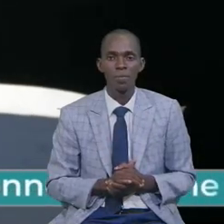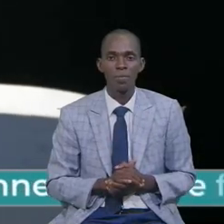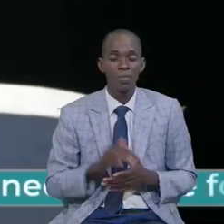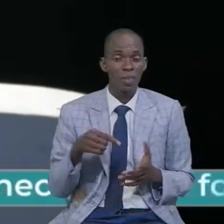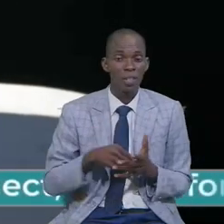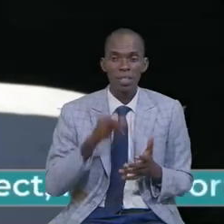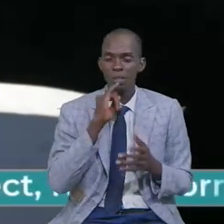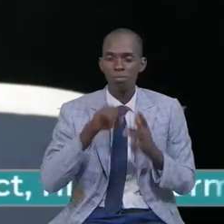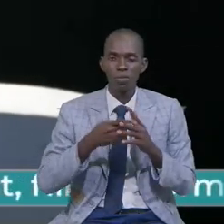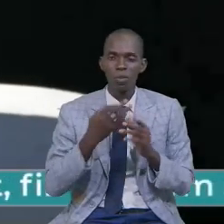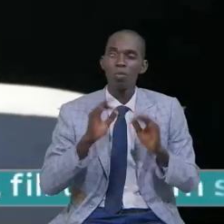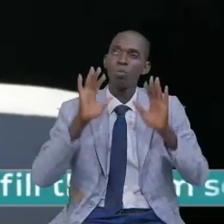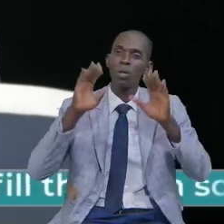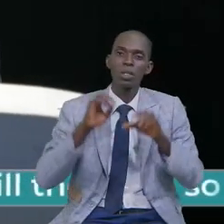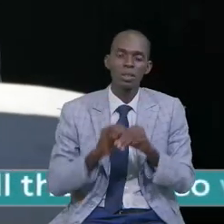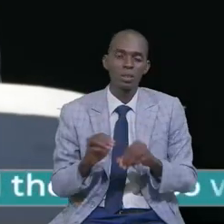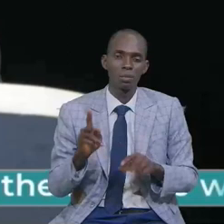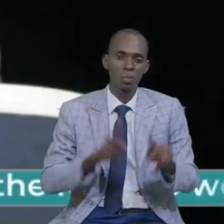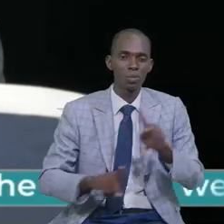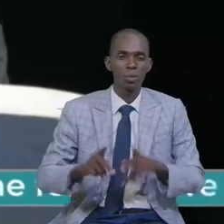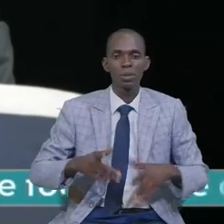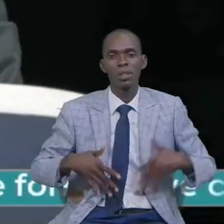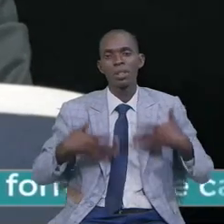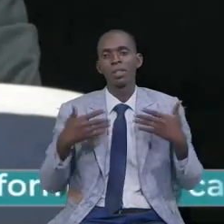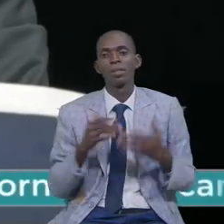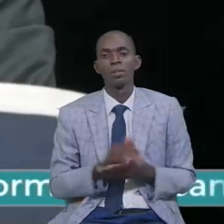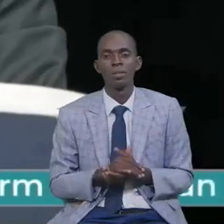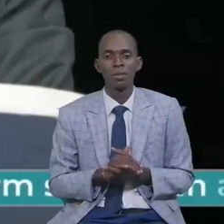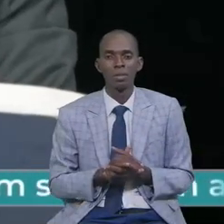C'est le début des prodiges dans leur vie.